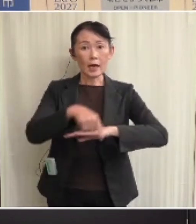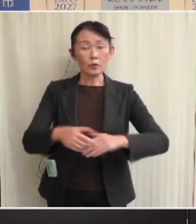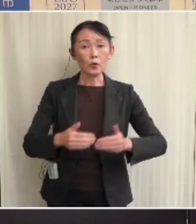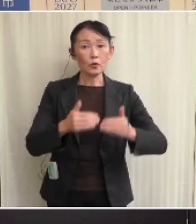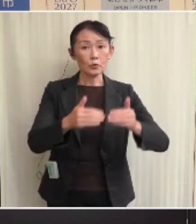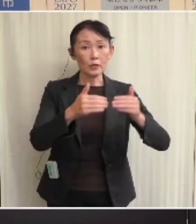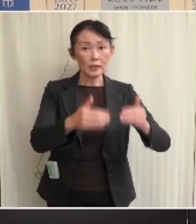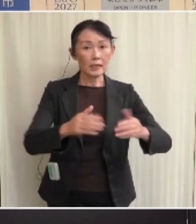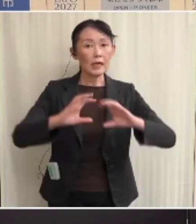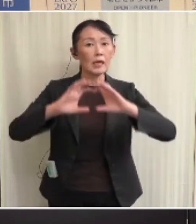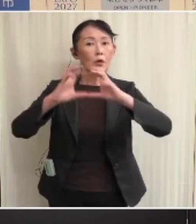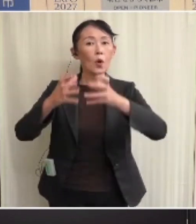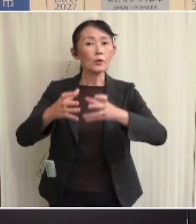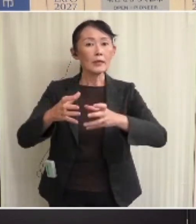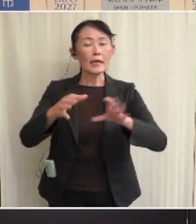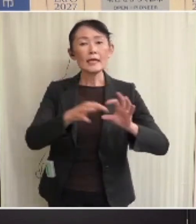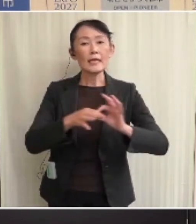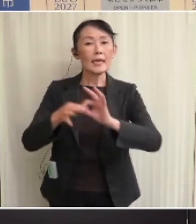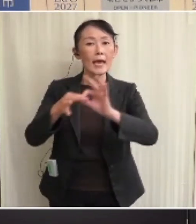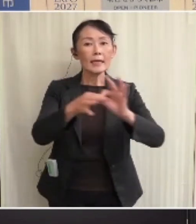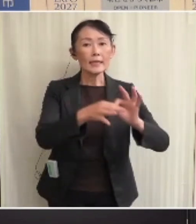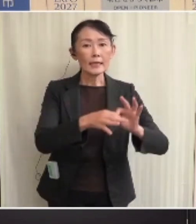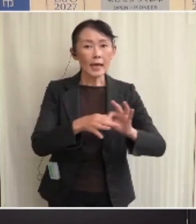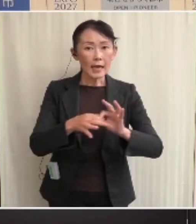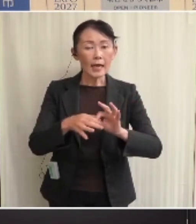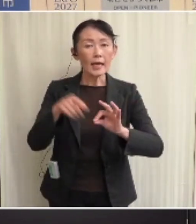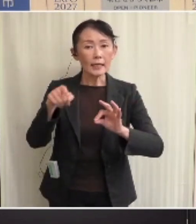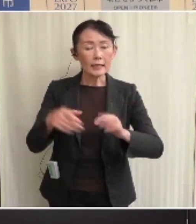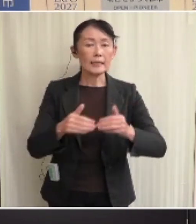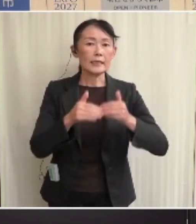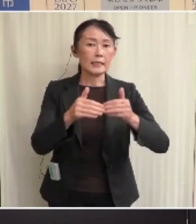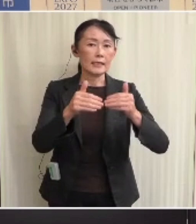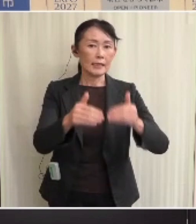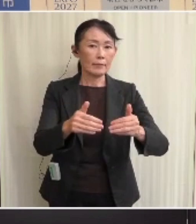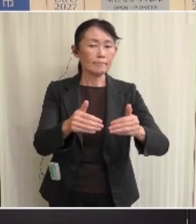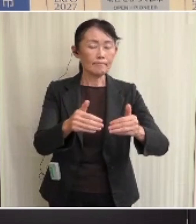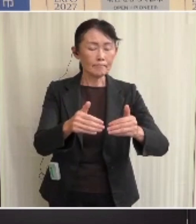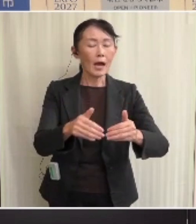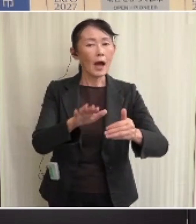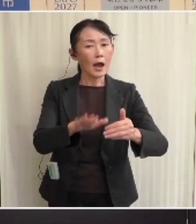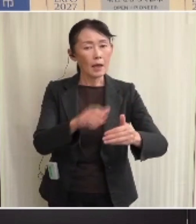際連携の進展をにつながることを期待しております。